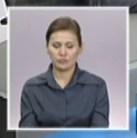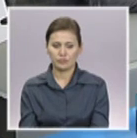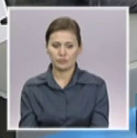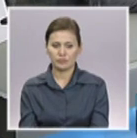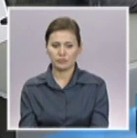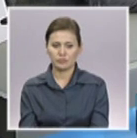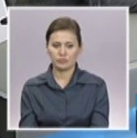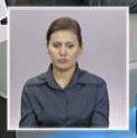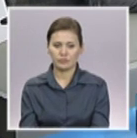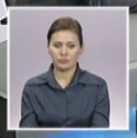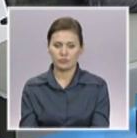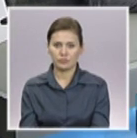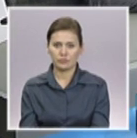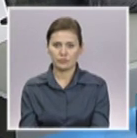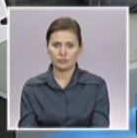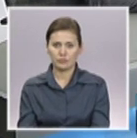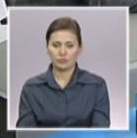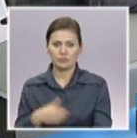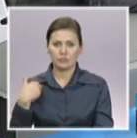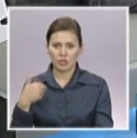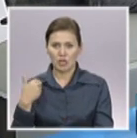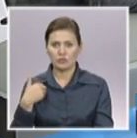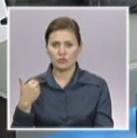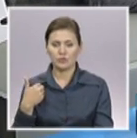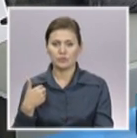Добрый вечер, говорим. Алло, здравствуйте. Да, да, говорите.